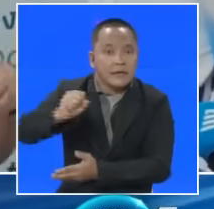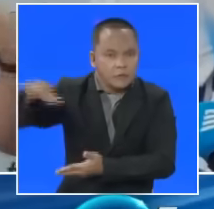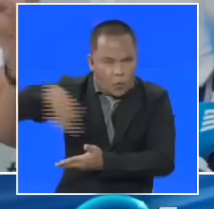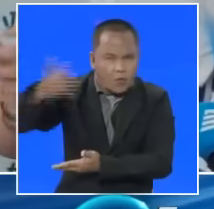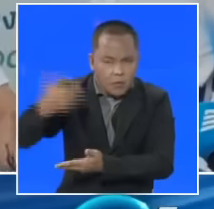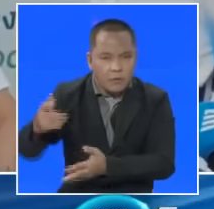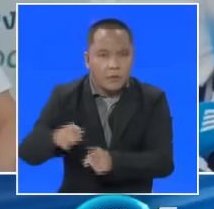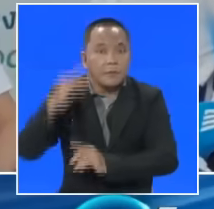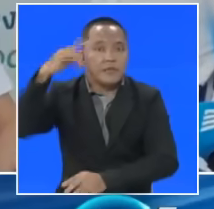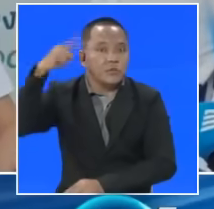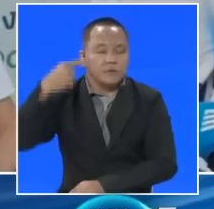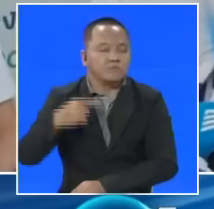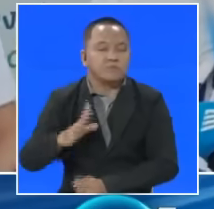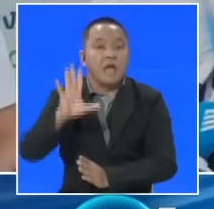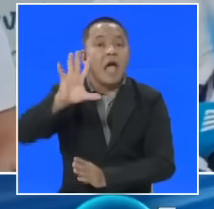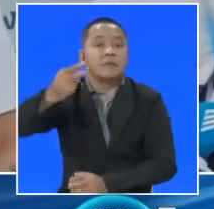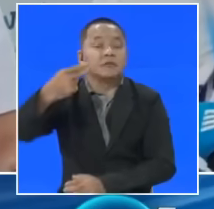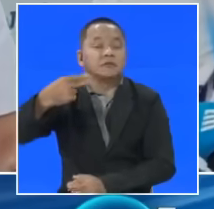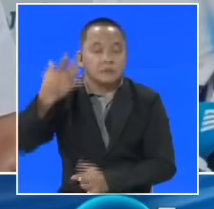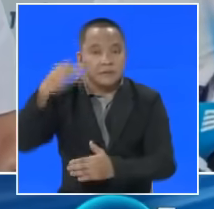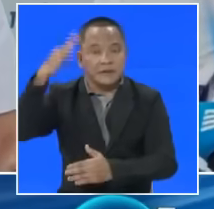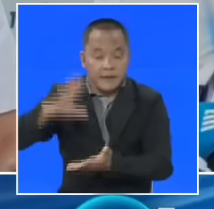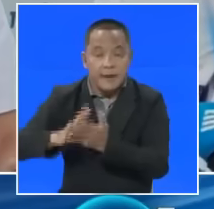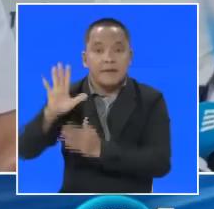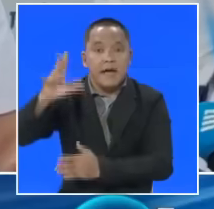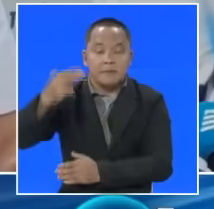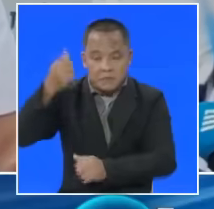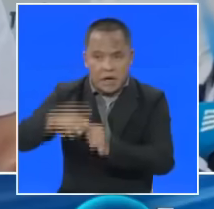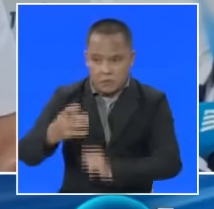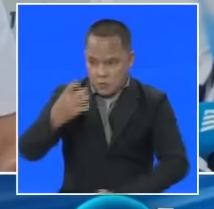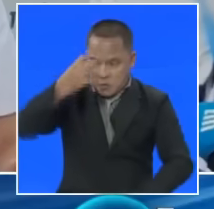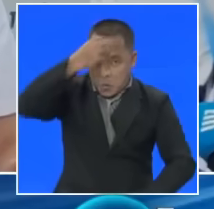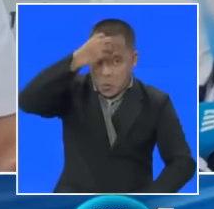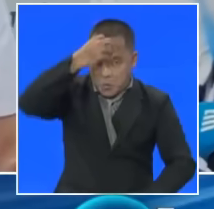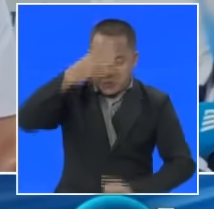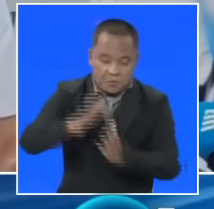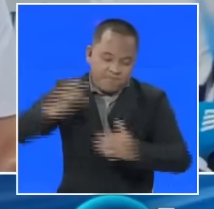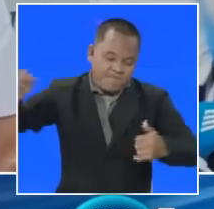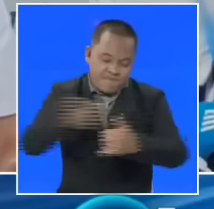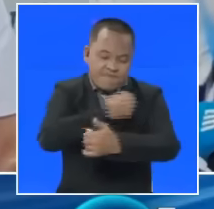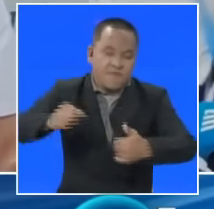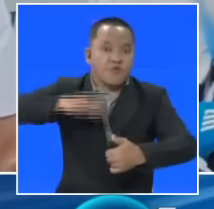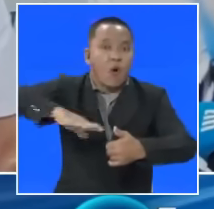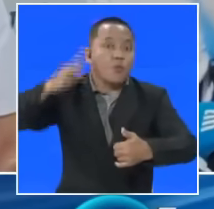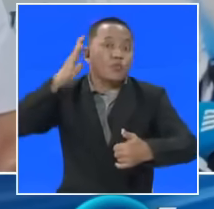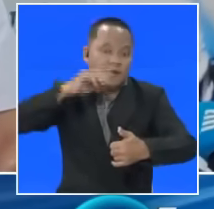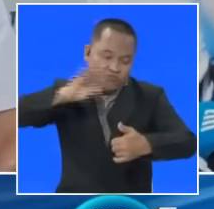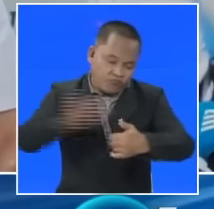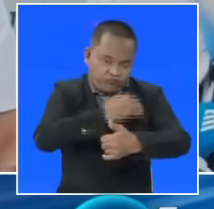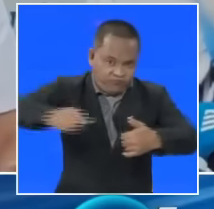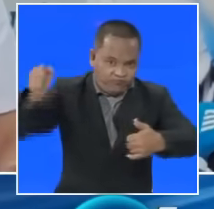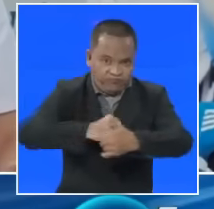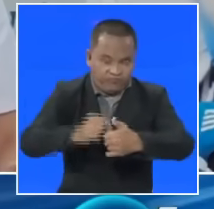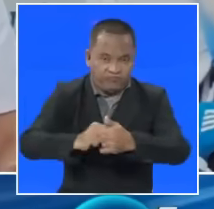ทคืนแต่พี่สาวหาได้แค่ 50,000 พอพี่สาวหาให้ไม่ได้ก็โมโหแล้วค่ะลงมือทำร้ายร่างกายตัวคุณชัยชนะ